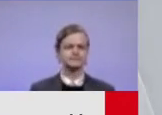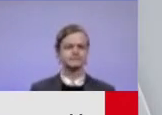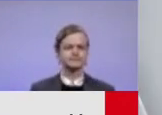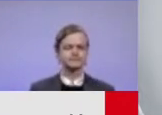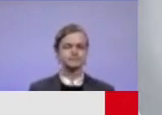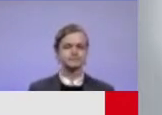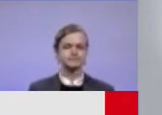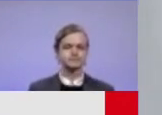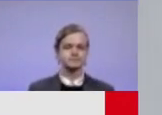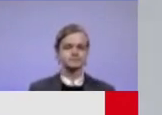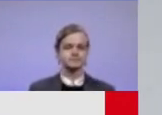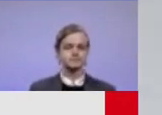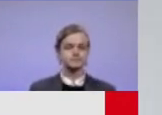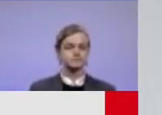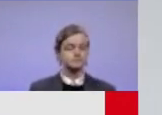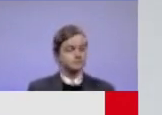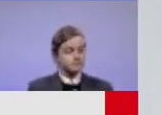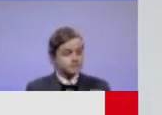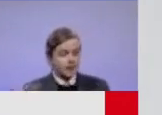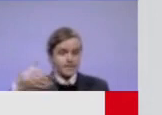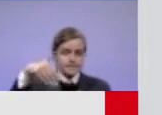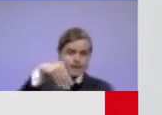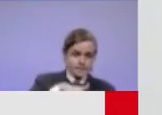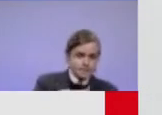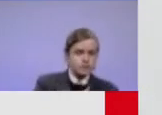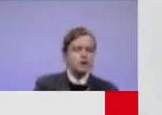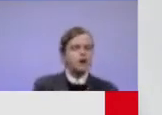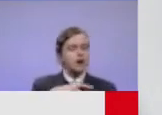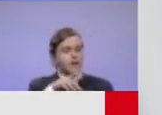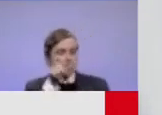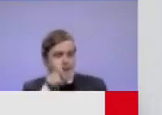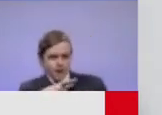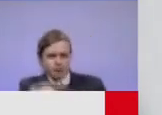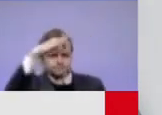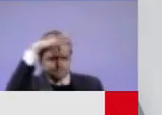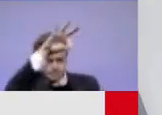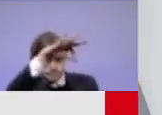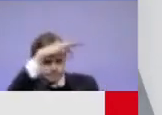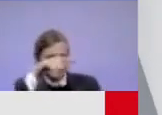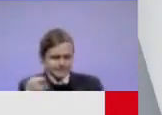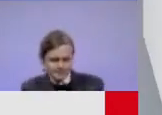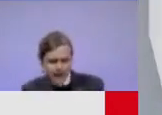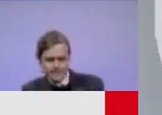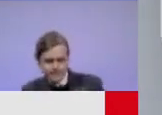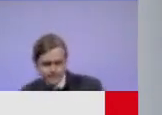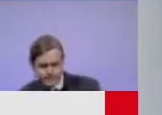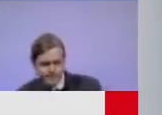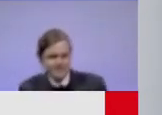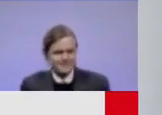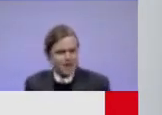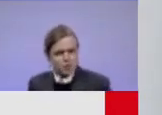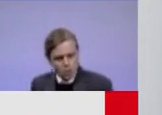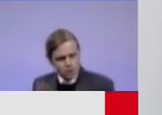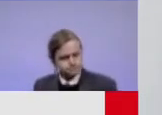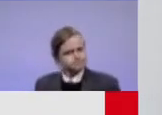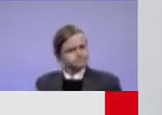liberali, așa cum am afirmat și ieri, prin evenimentul din aceste zile, Partidul